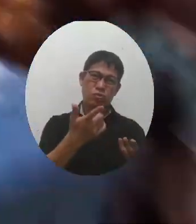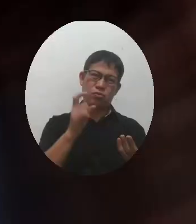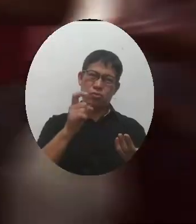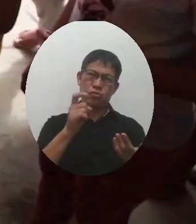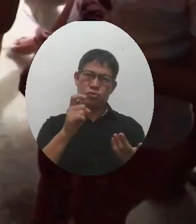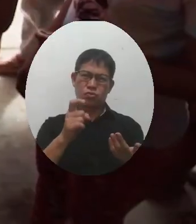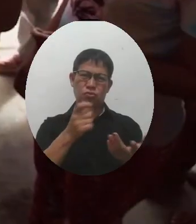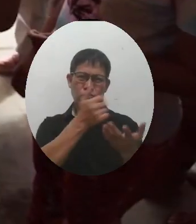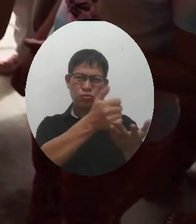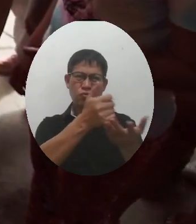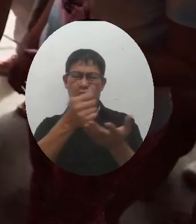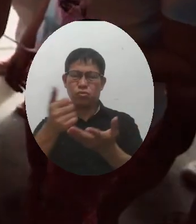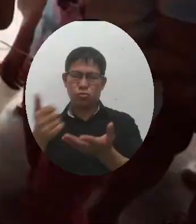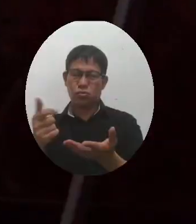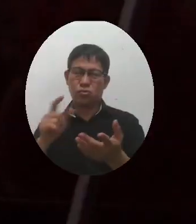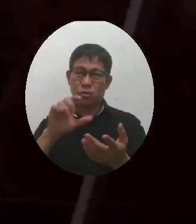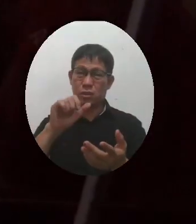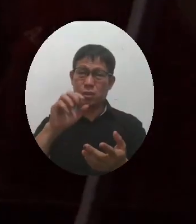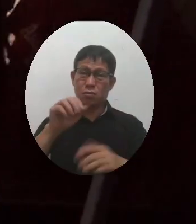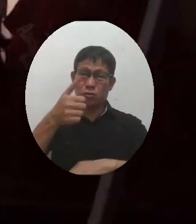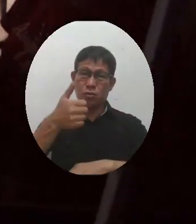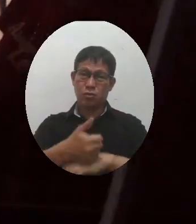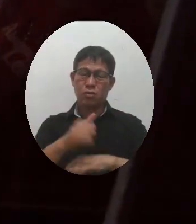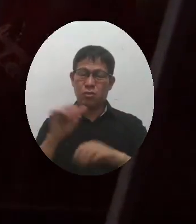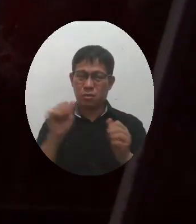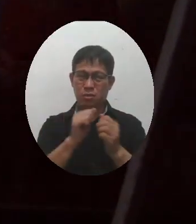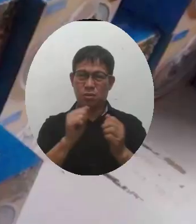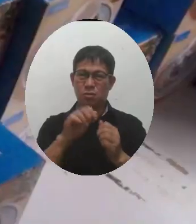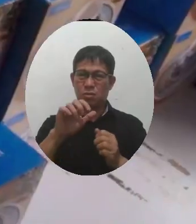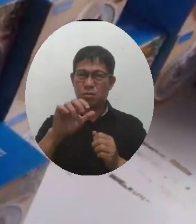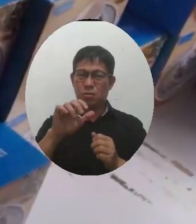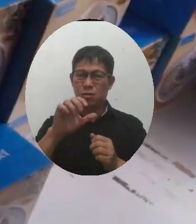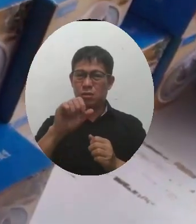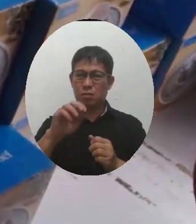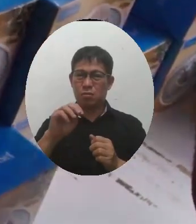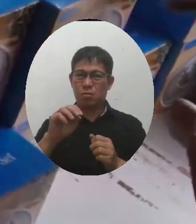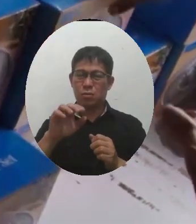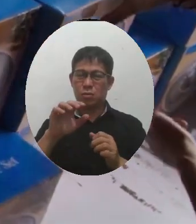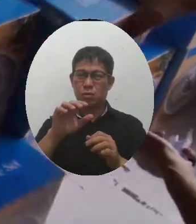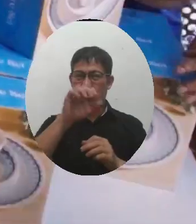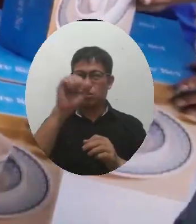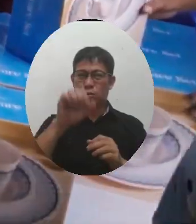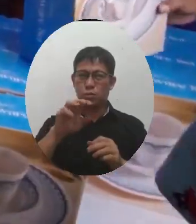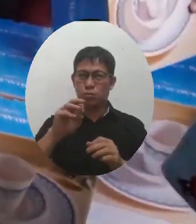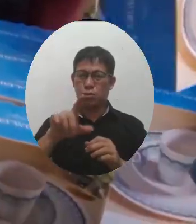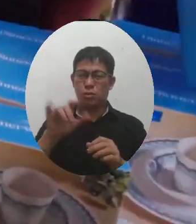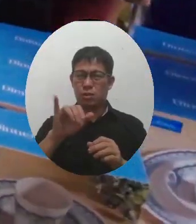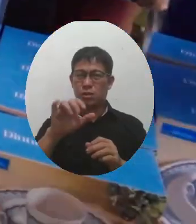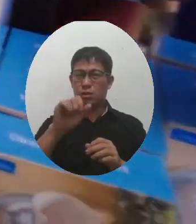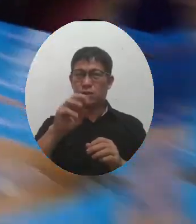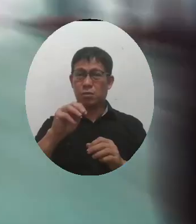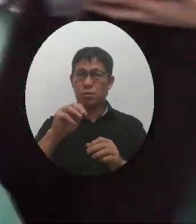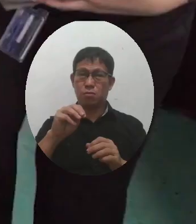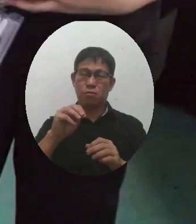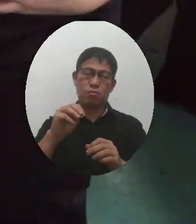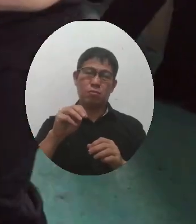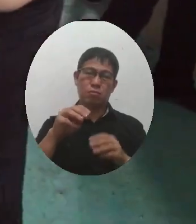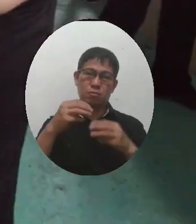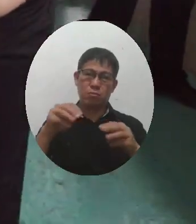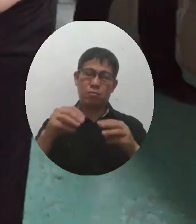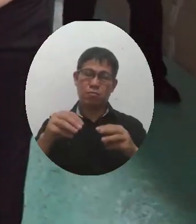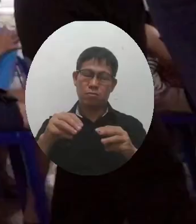agarang tulong ang SM Foundation kasama ng SM Supermalls at SM Markets. Mula po